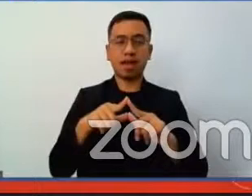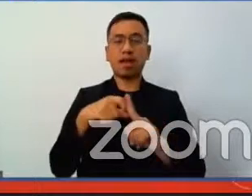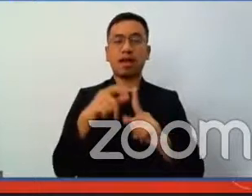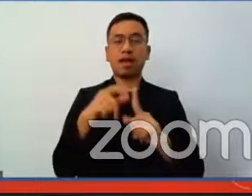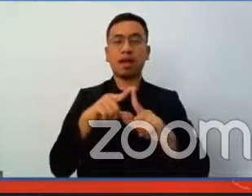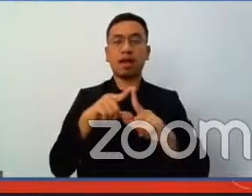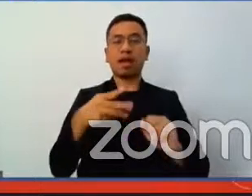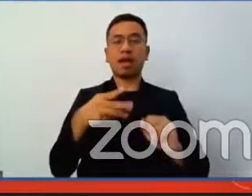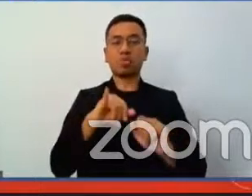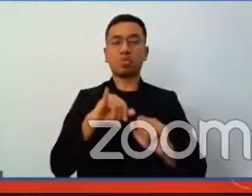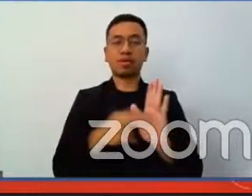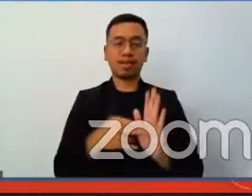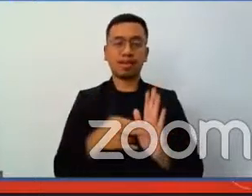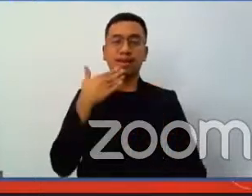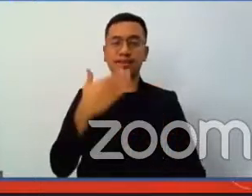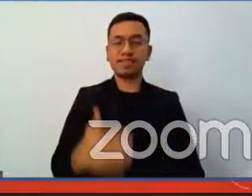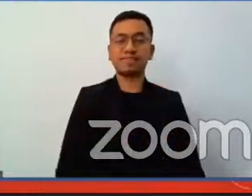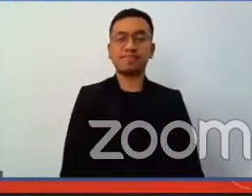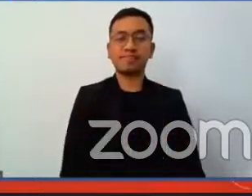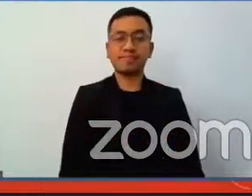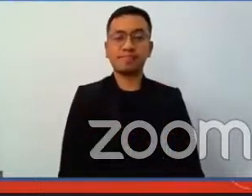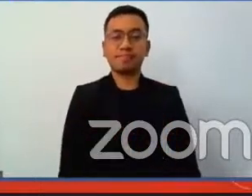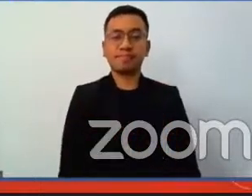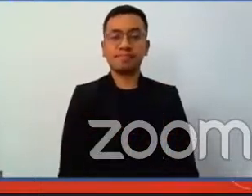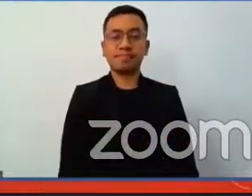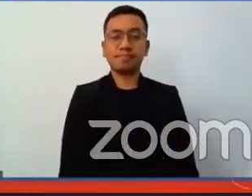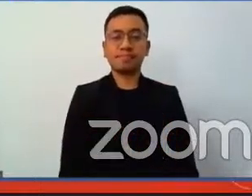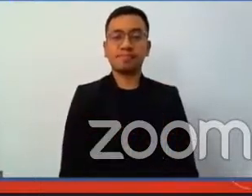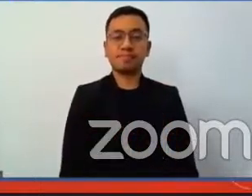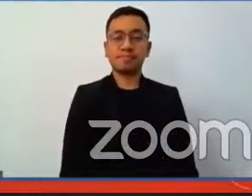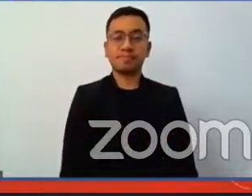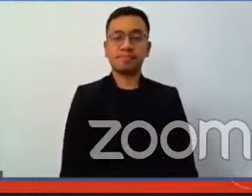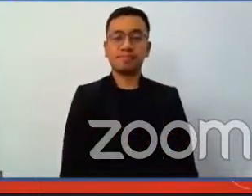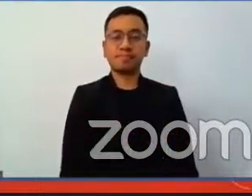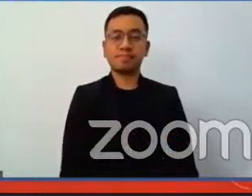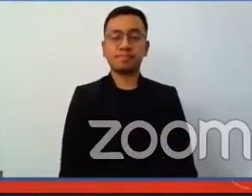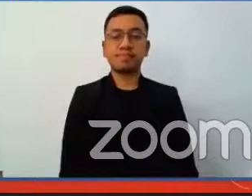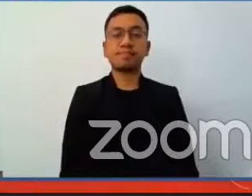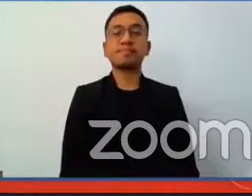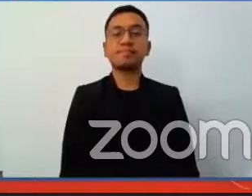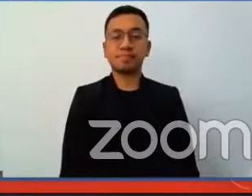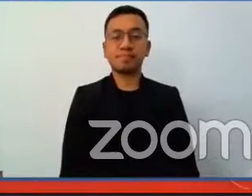kasih. Dan juga kita ucapkan terima kasih kepada